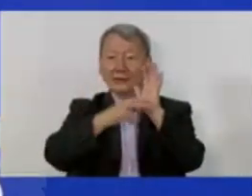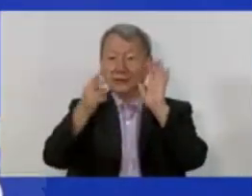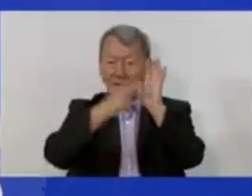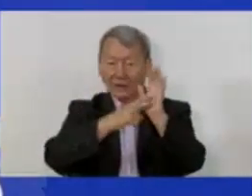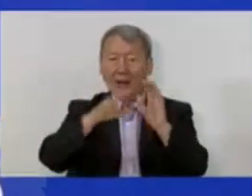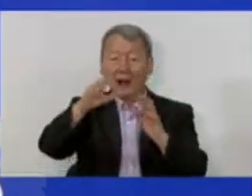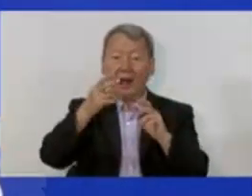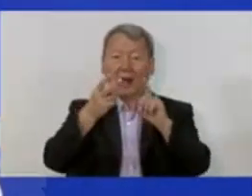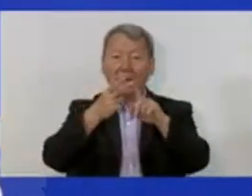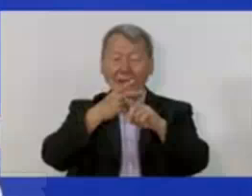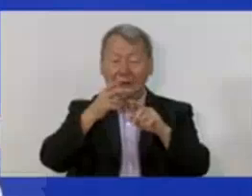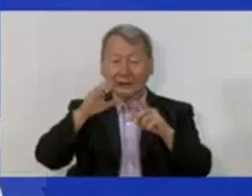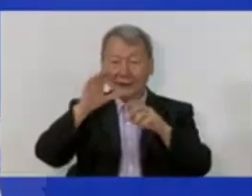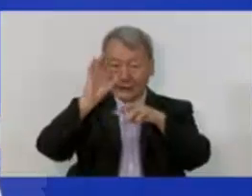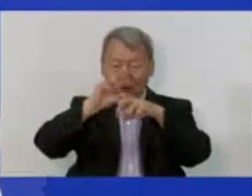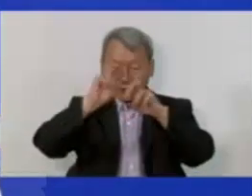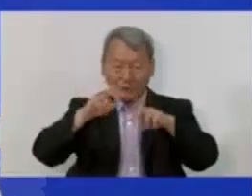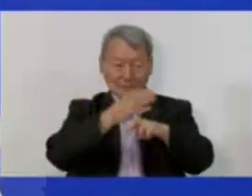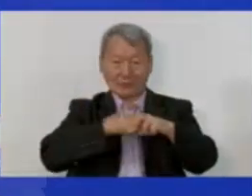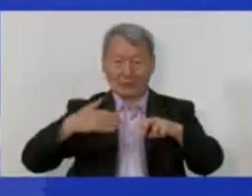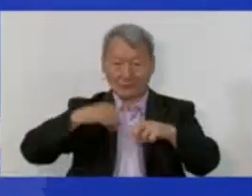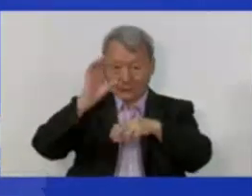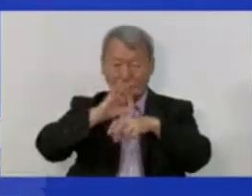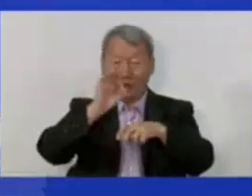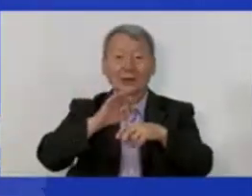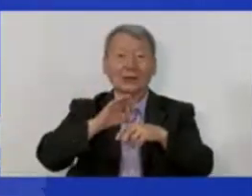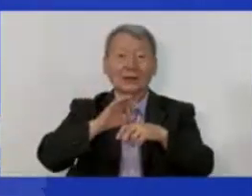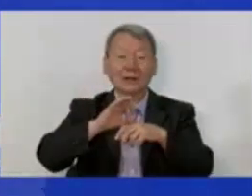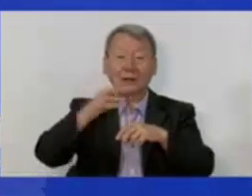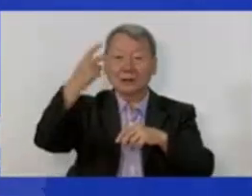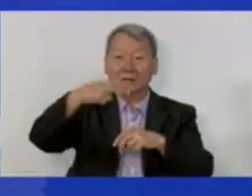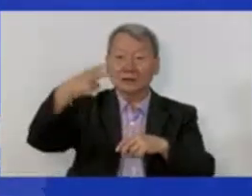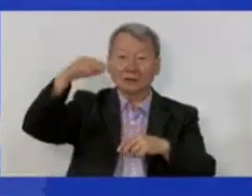түзді. Ал эми клиникалық эпидемиологиялық тастықталған учурлардың саны